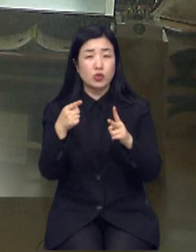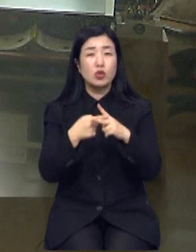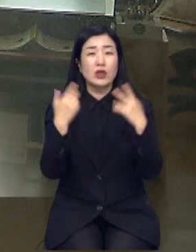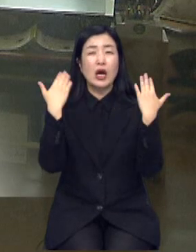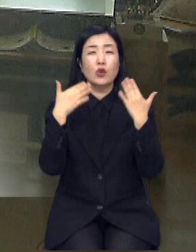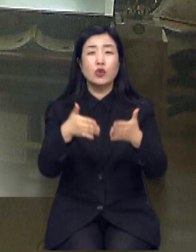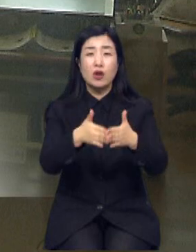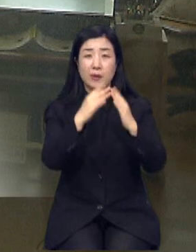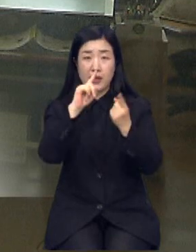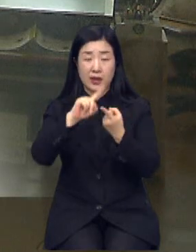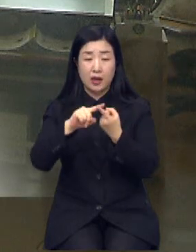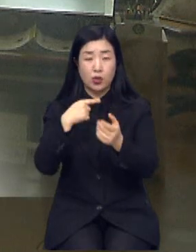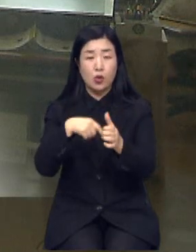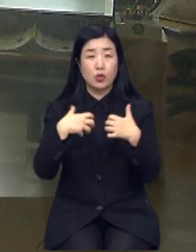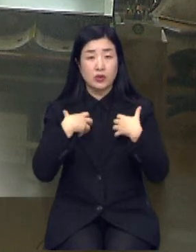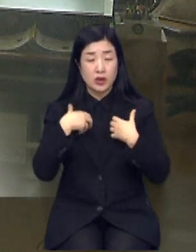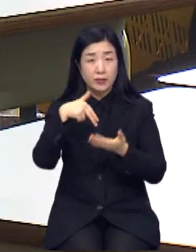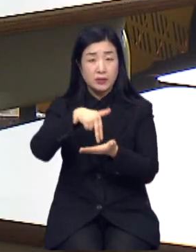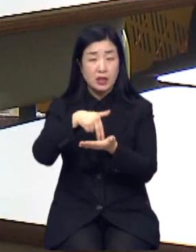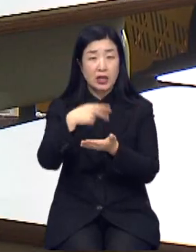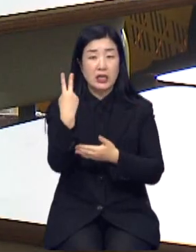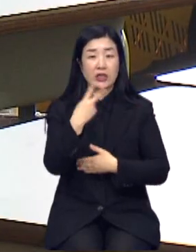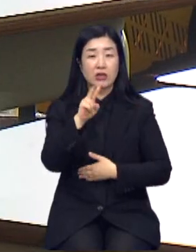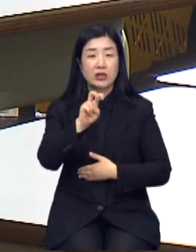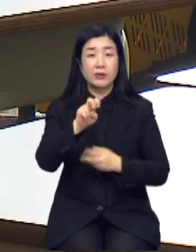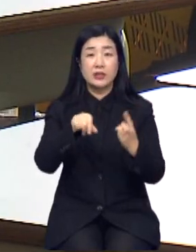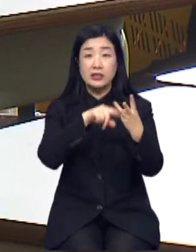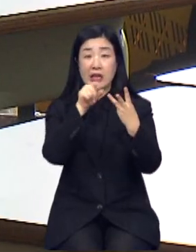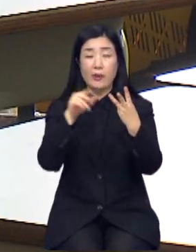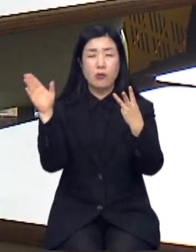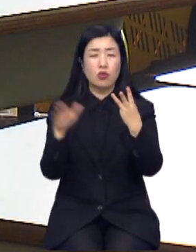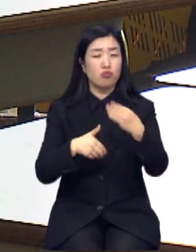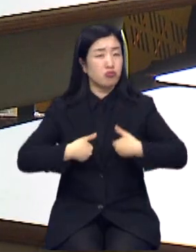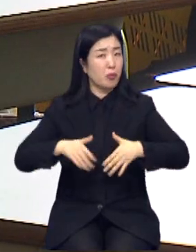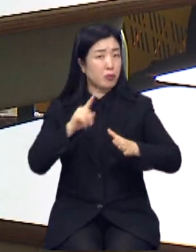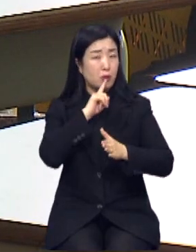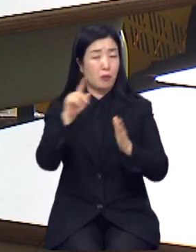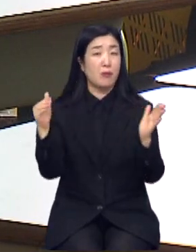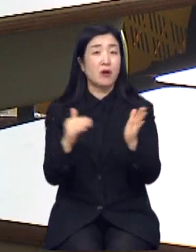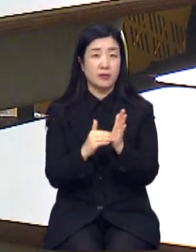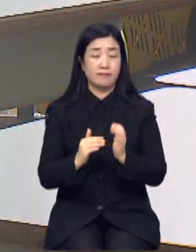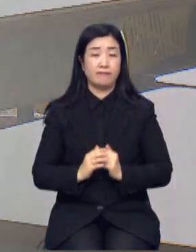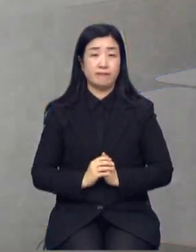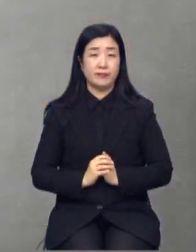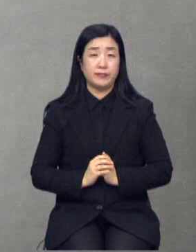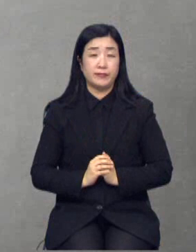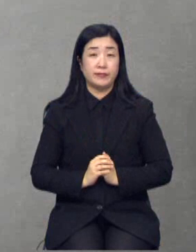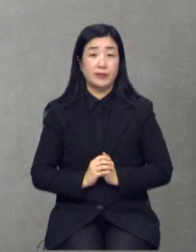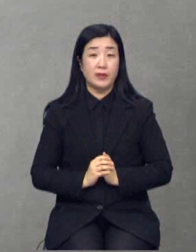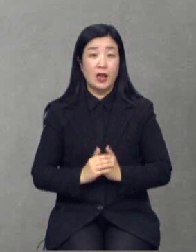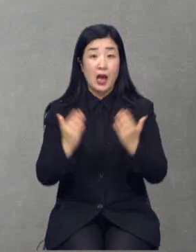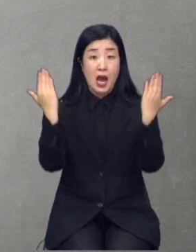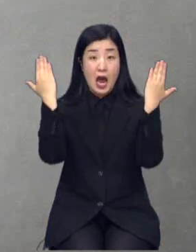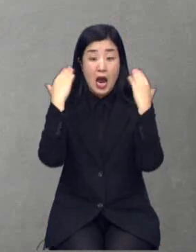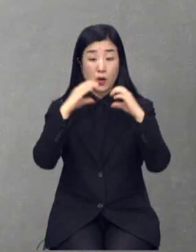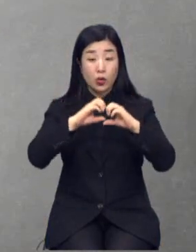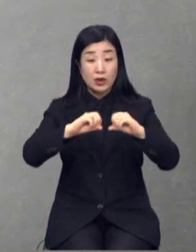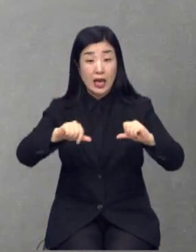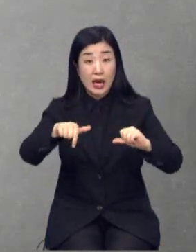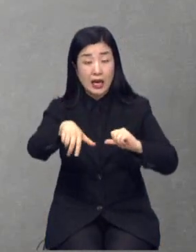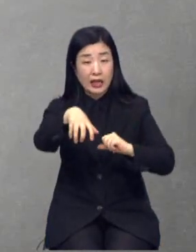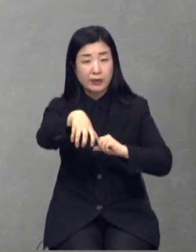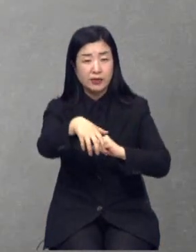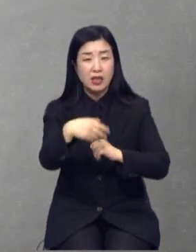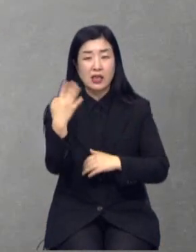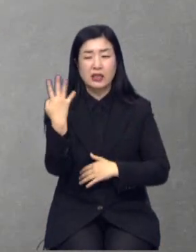대해 제주도 교육청은 2020년 3월 필요 없다고 밝혔습니다. 학교 용지법에 따르면